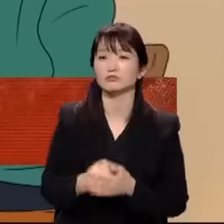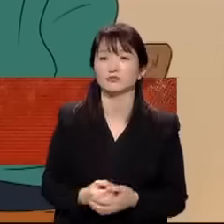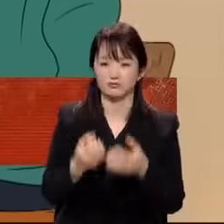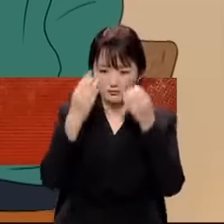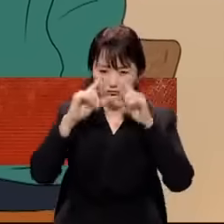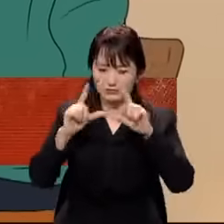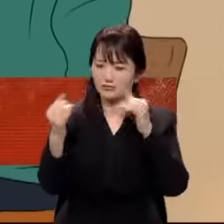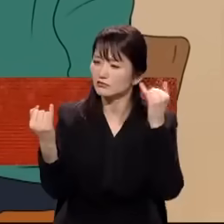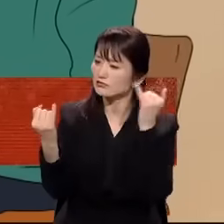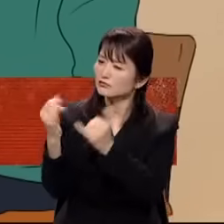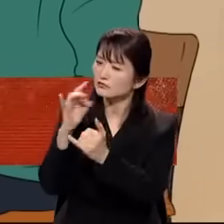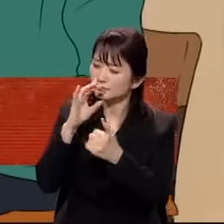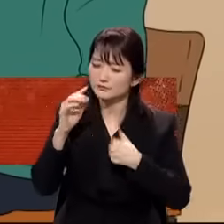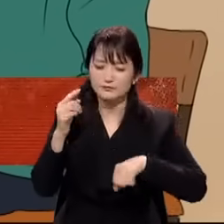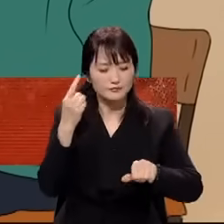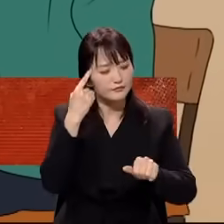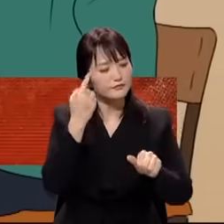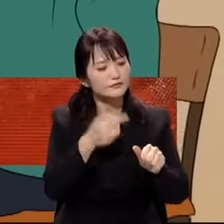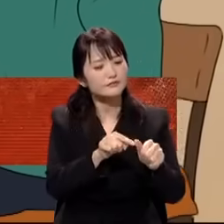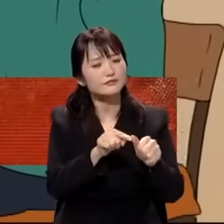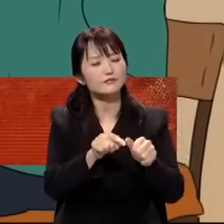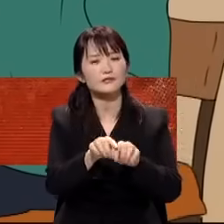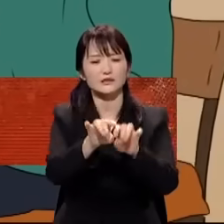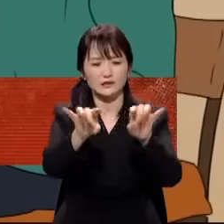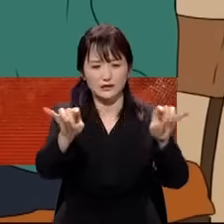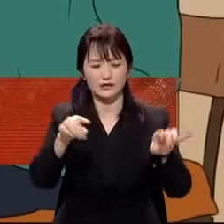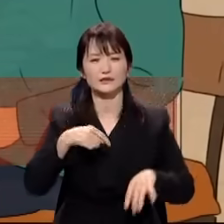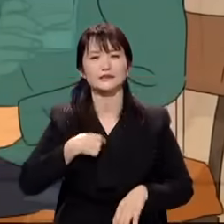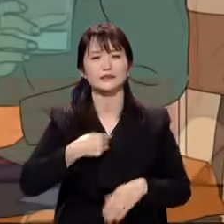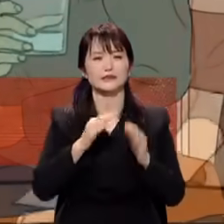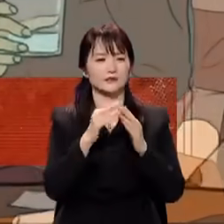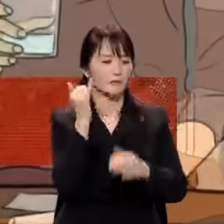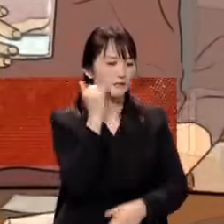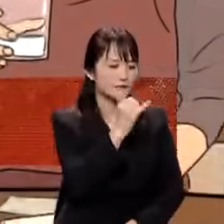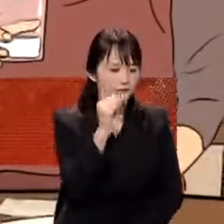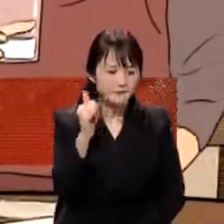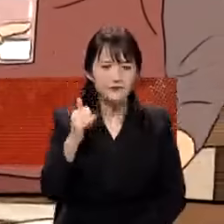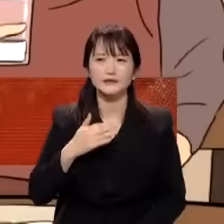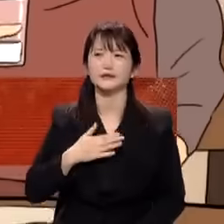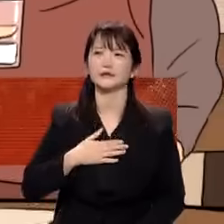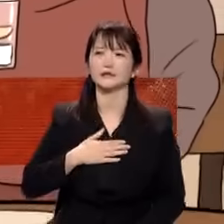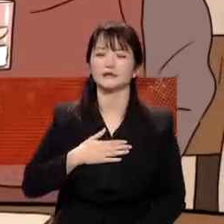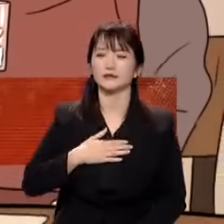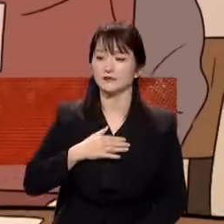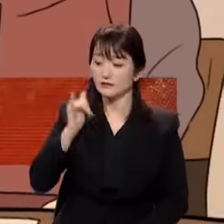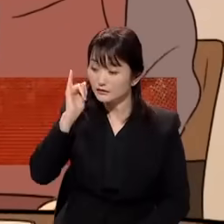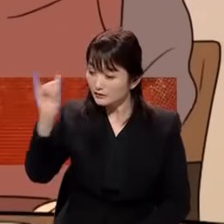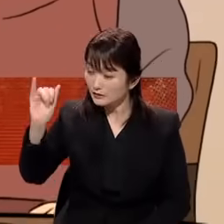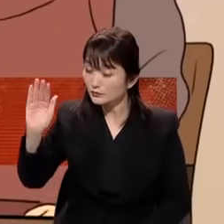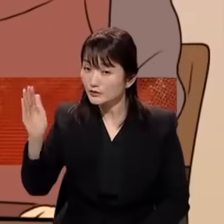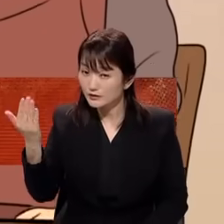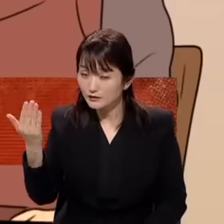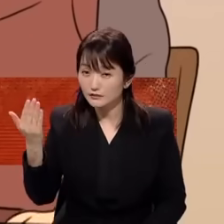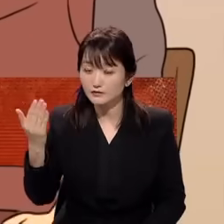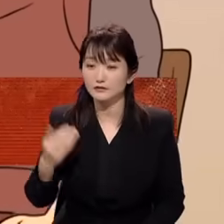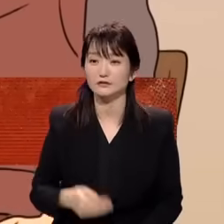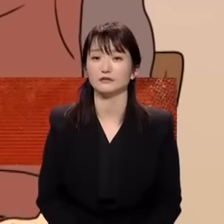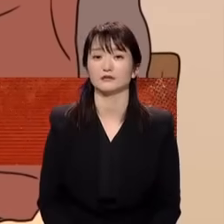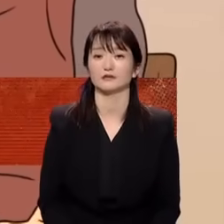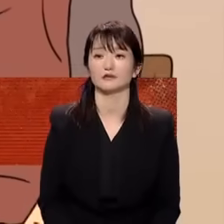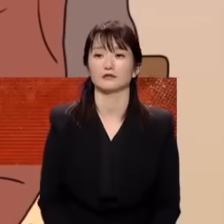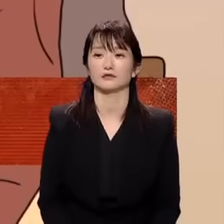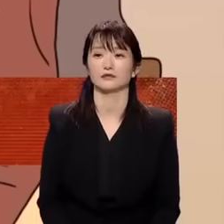연락이 없어서 아들에게 따졌더니 각자 자기 집에만 연락하기로 했다. 내가 연락하면 된 거 아니냐 이렇게 했다고 합니다. 이에